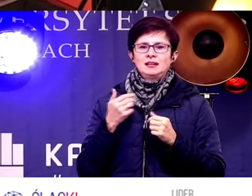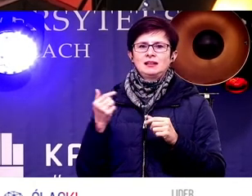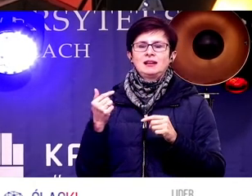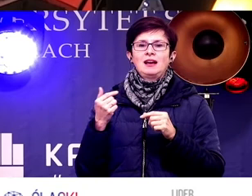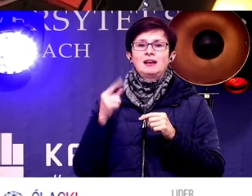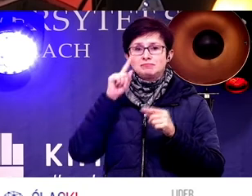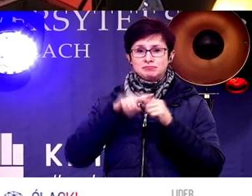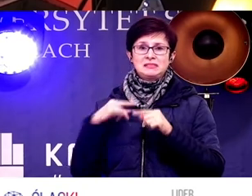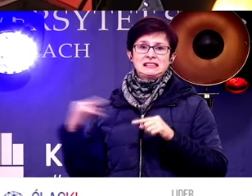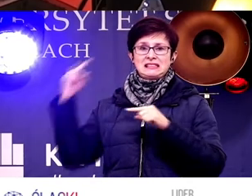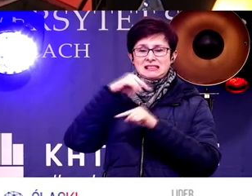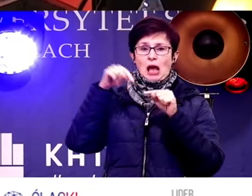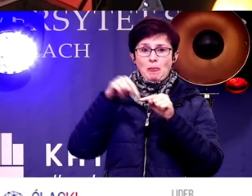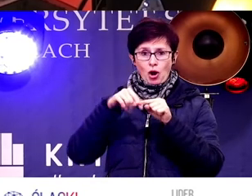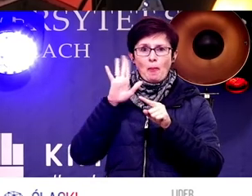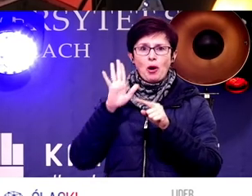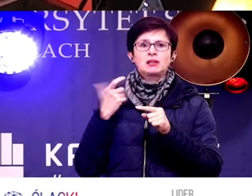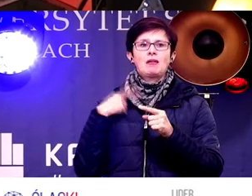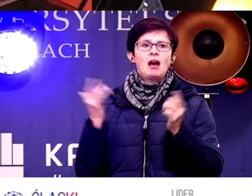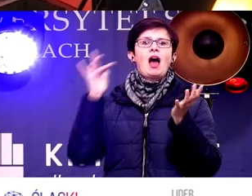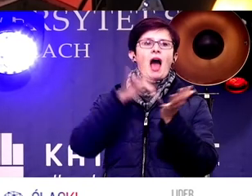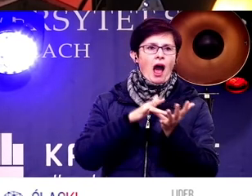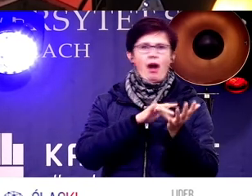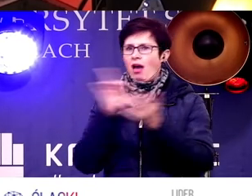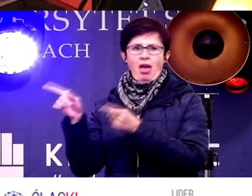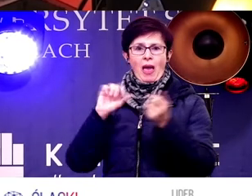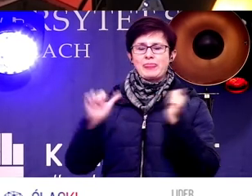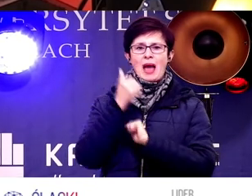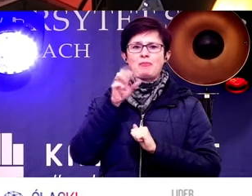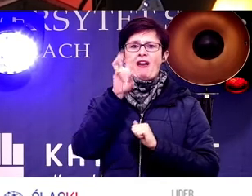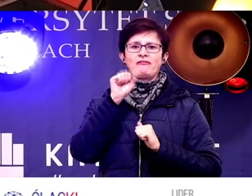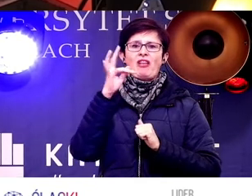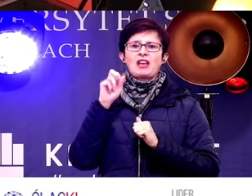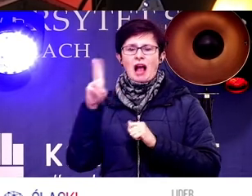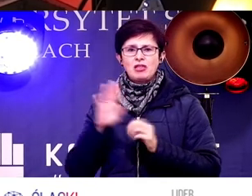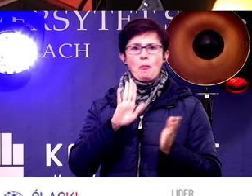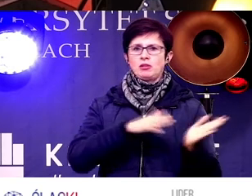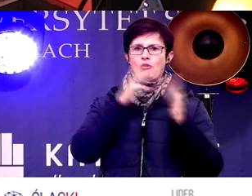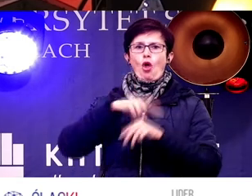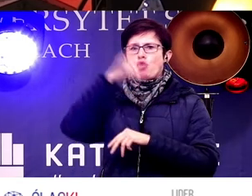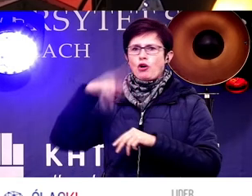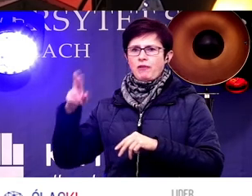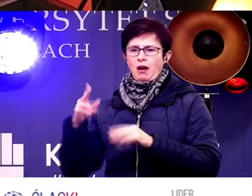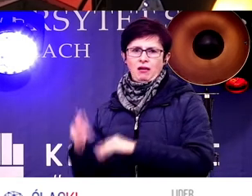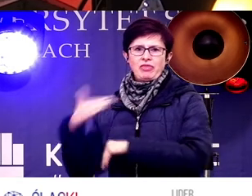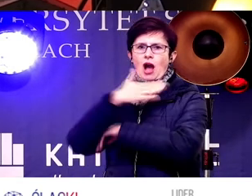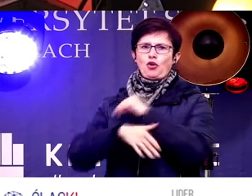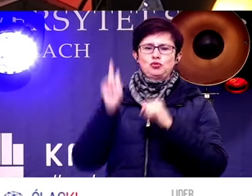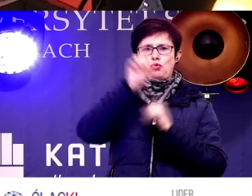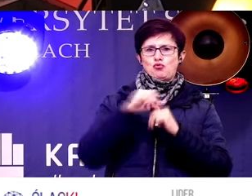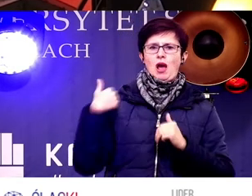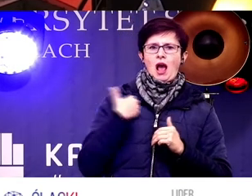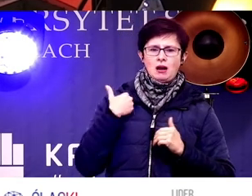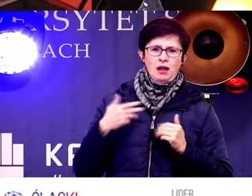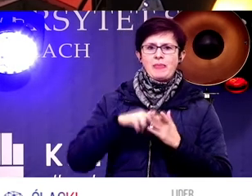nie jedzie. To znaczy ja na pierwszą placówkę miałem jechać najpierw do Watykanu, potem do Norwegii, a wreszcie skończyłem w Londynie. Na drugą miałem jechać